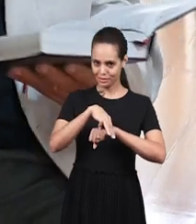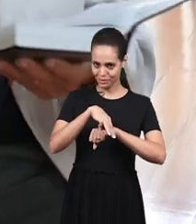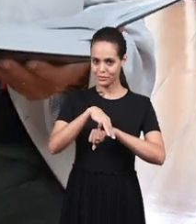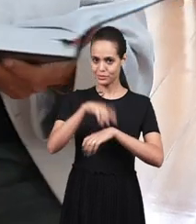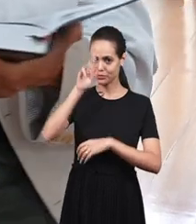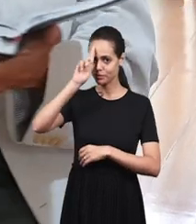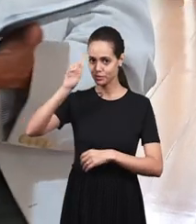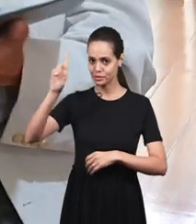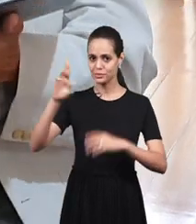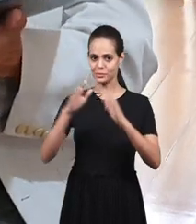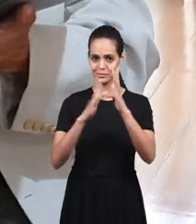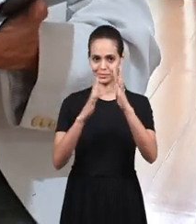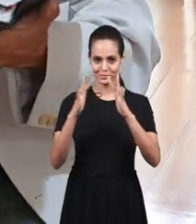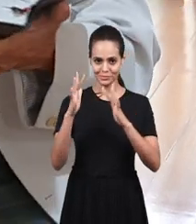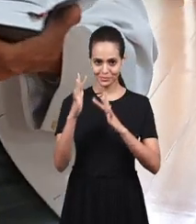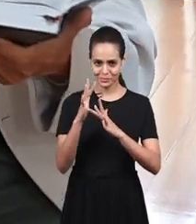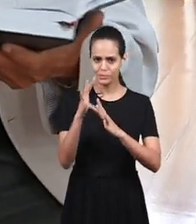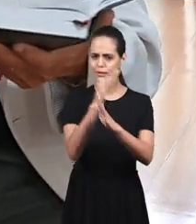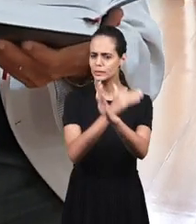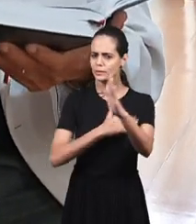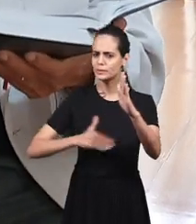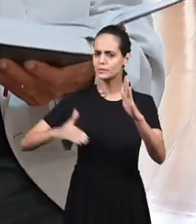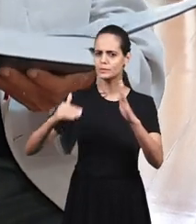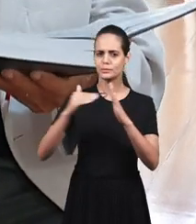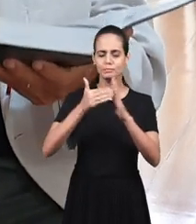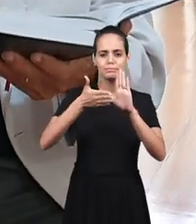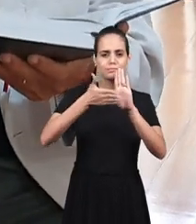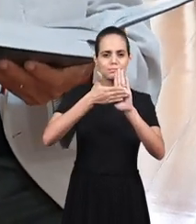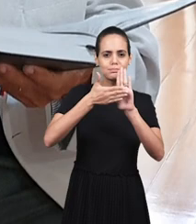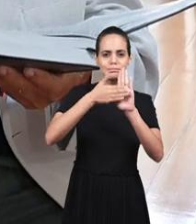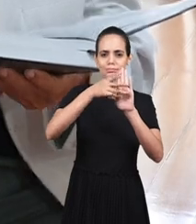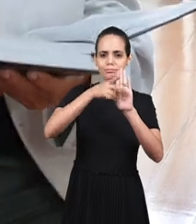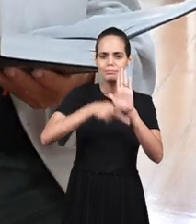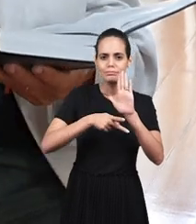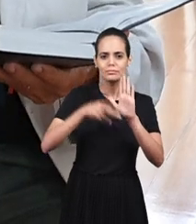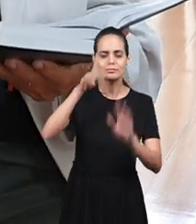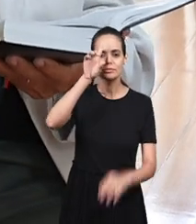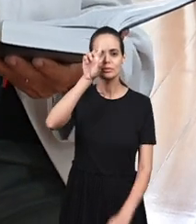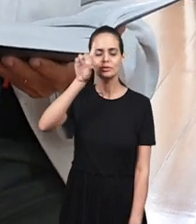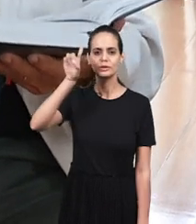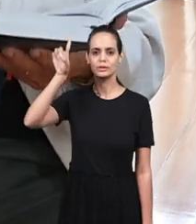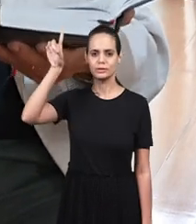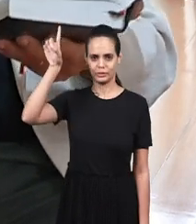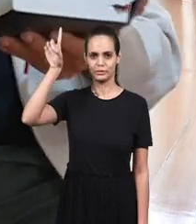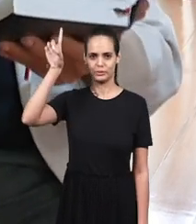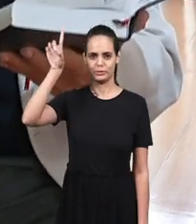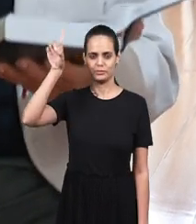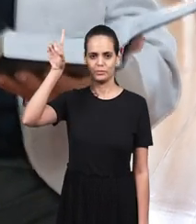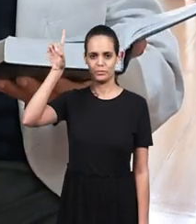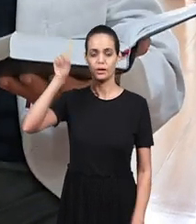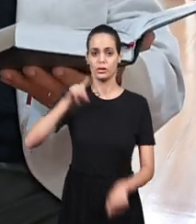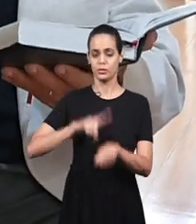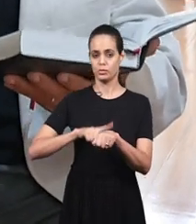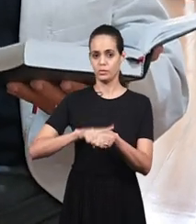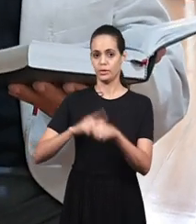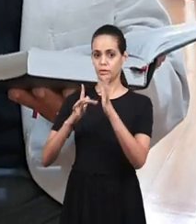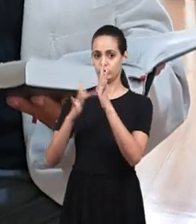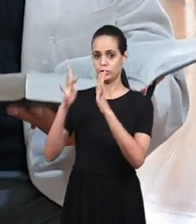Ils sont la figure du ministère du Seigneur Jésus. Tout le projet de Dieu,